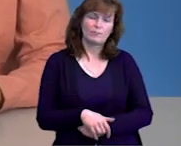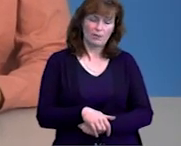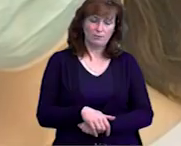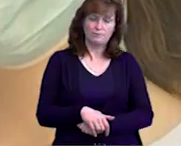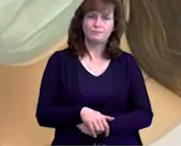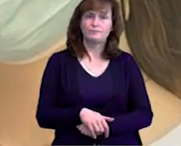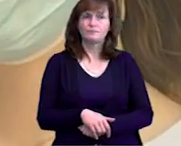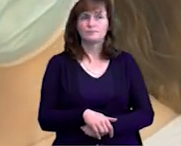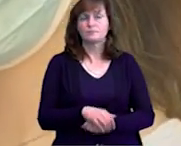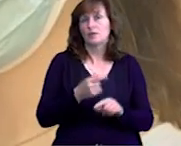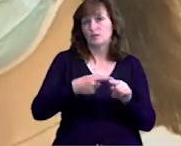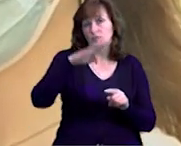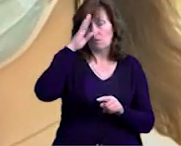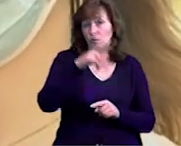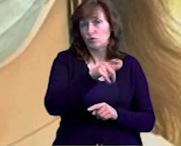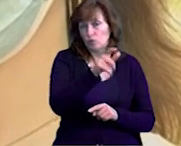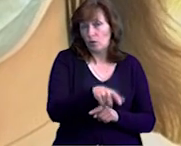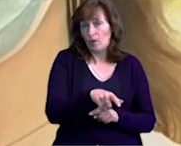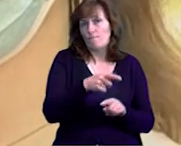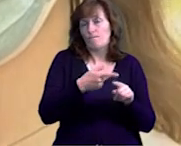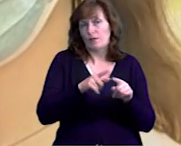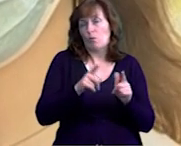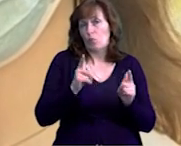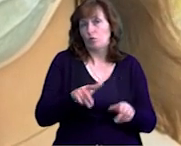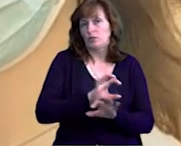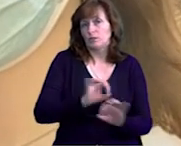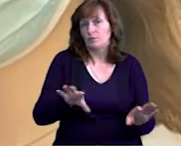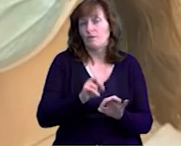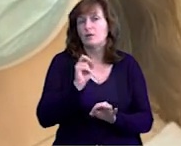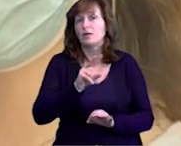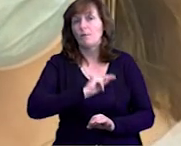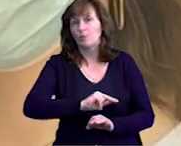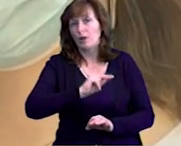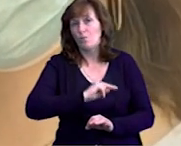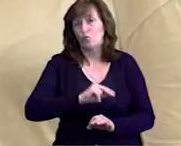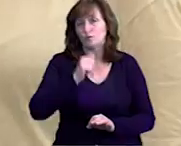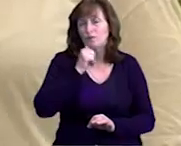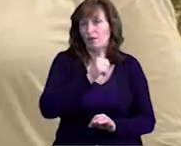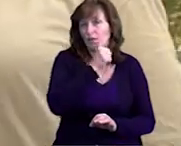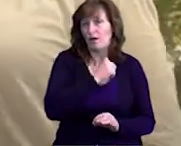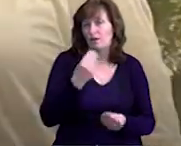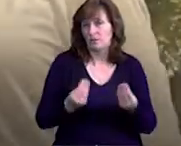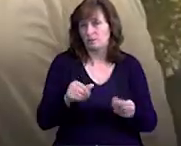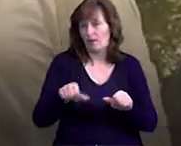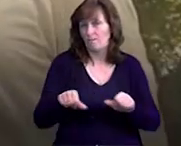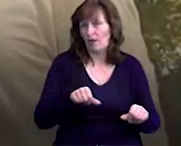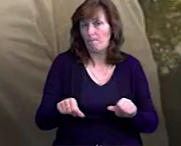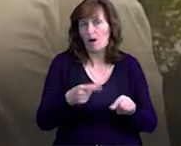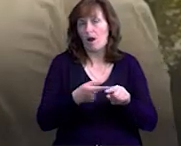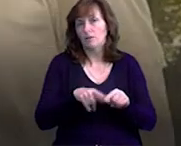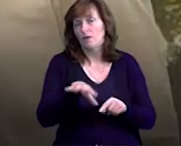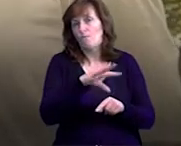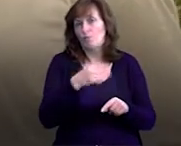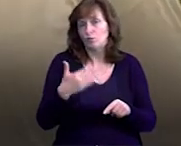Києва. Цей чоловік на умовах анонімності погодився нам розповісти, як працює нелегальний зал з гральними автоматами. Сам